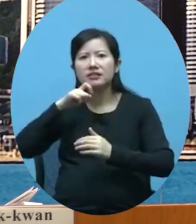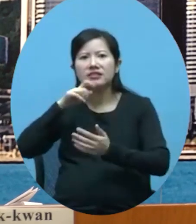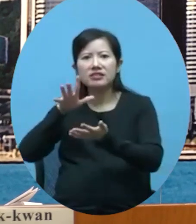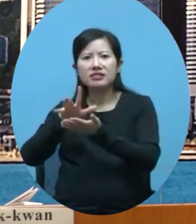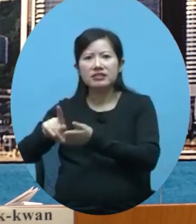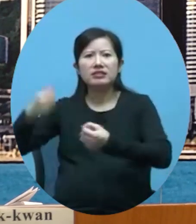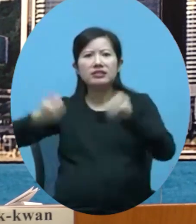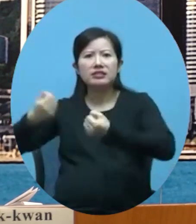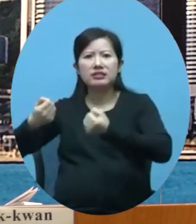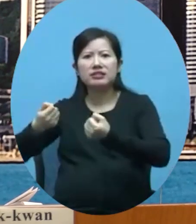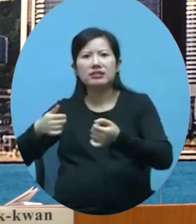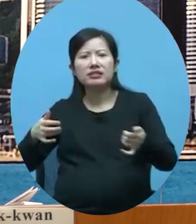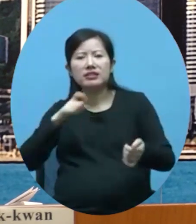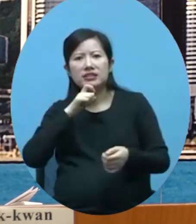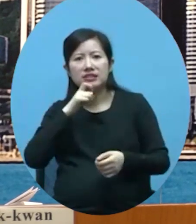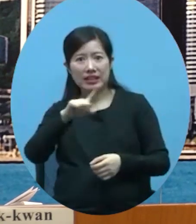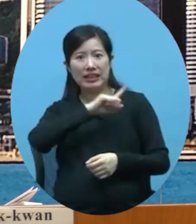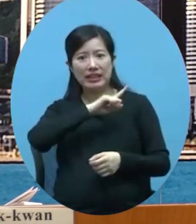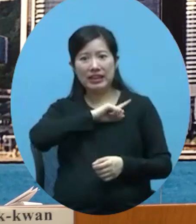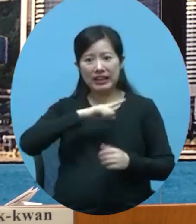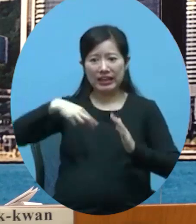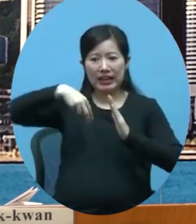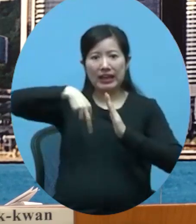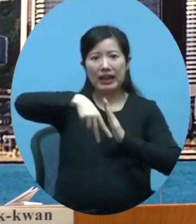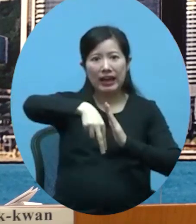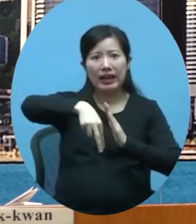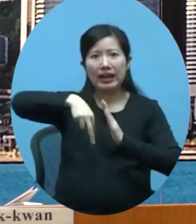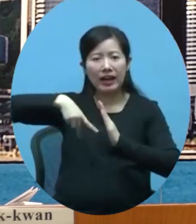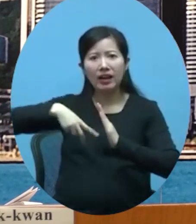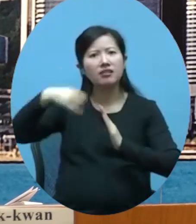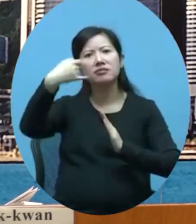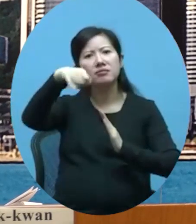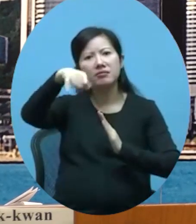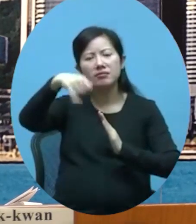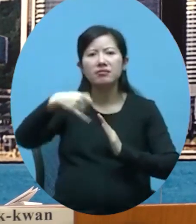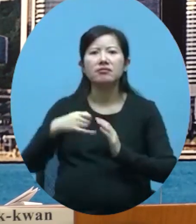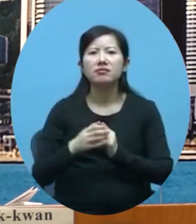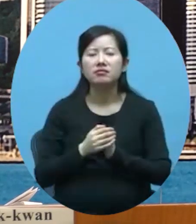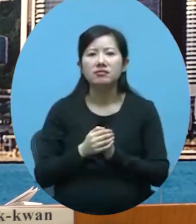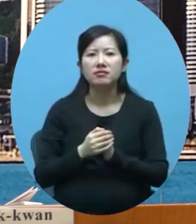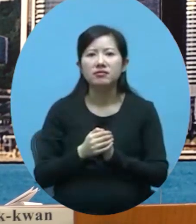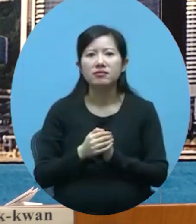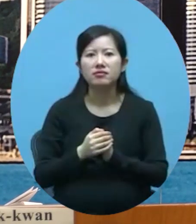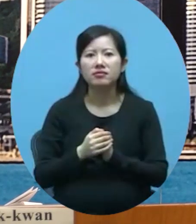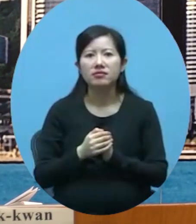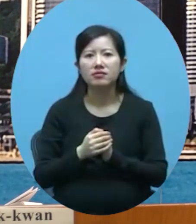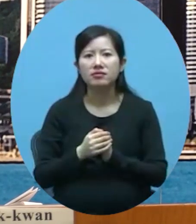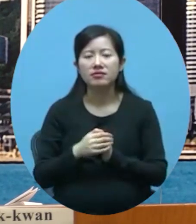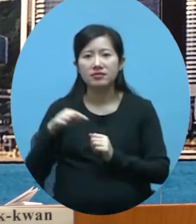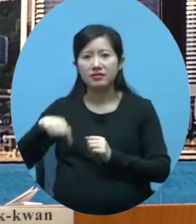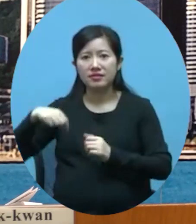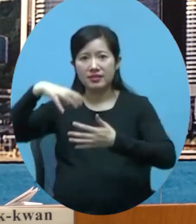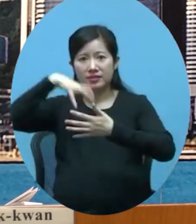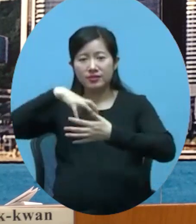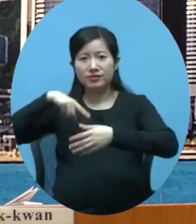不會自己走去或坐公共交通出和入健康檢心也都它有每個房間的